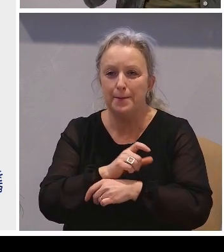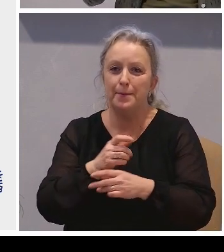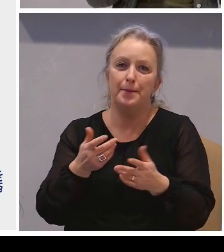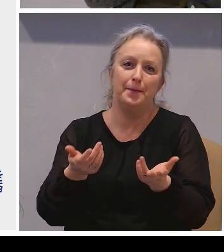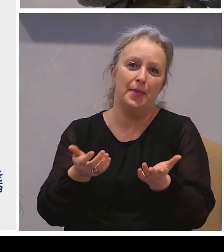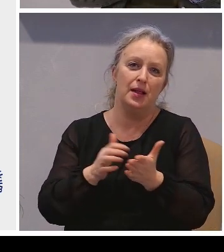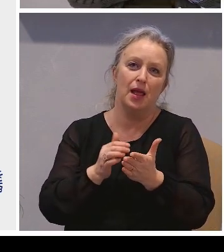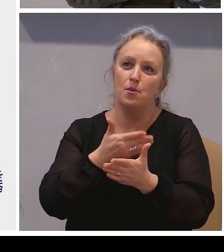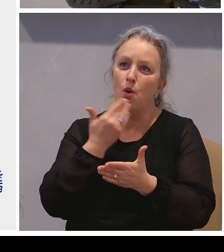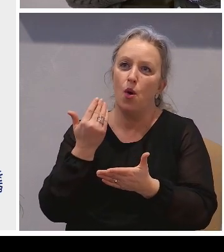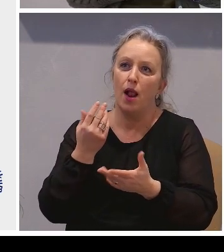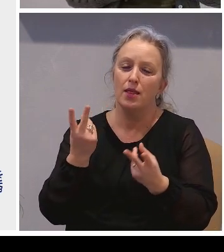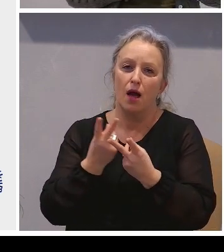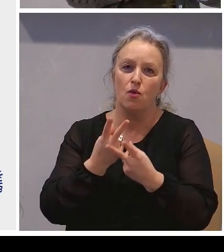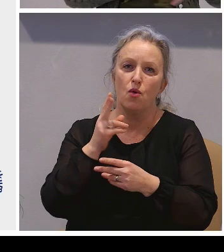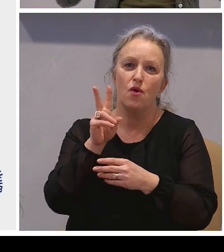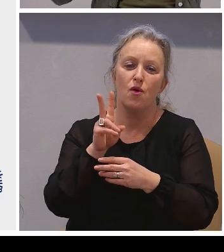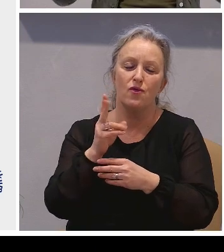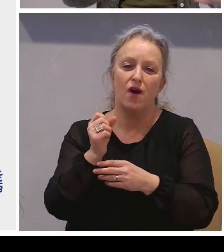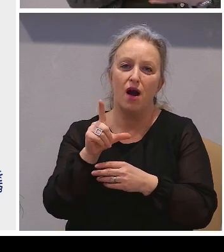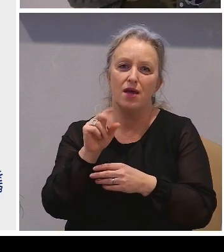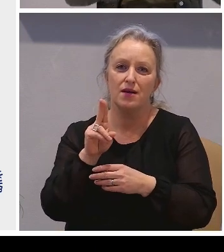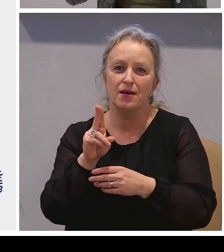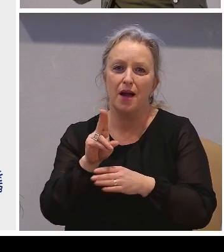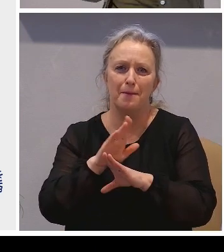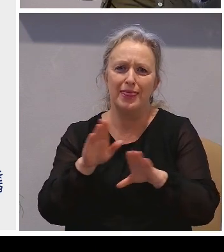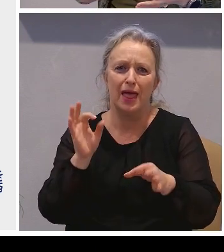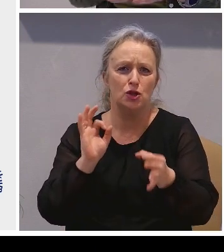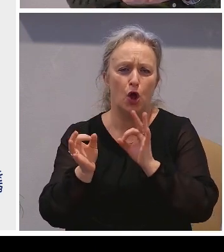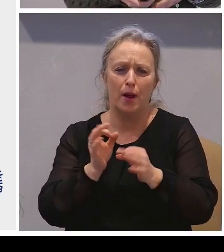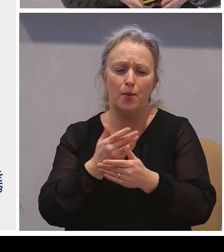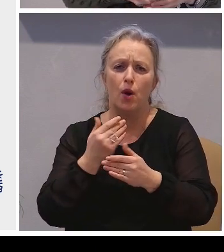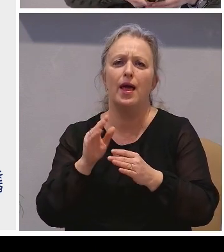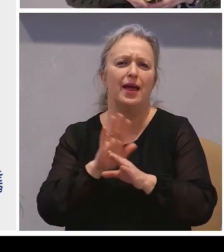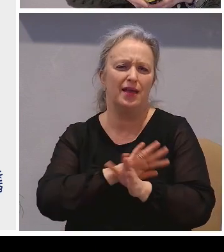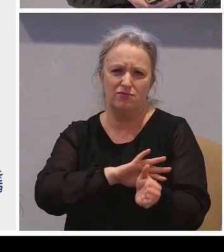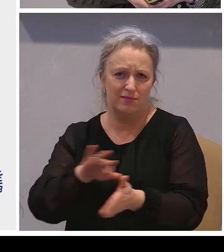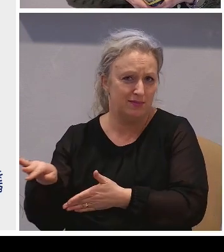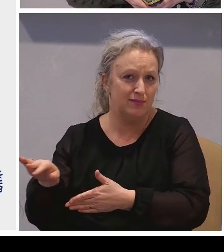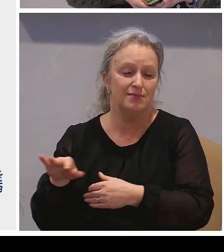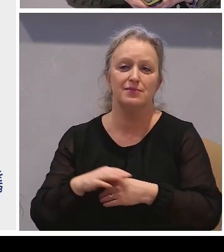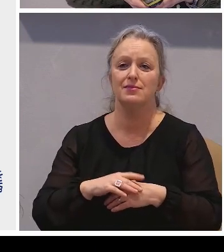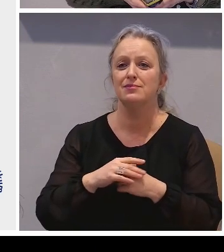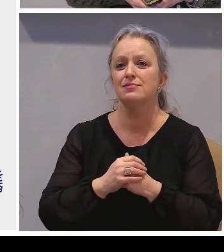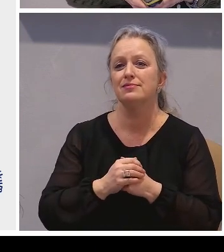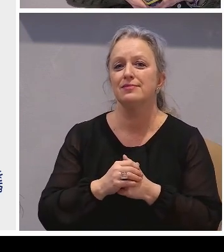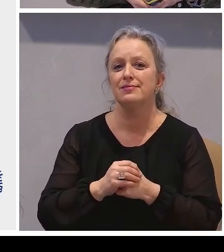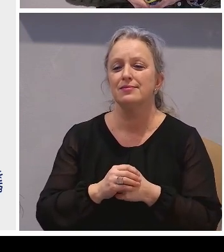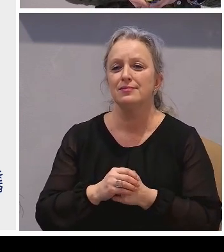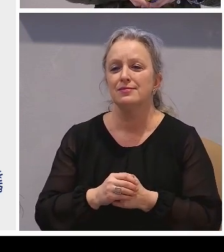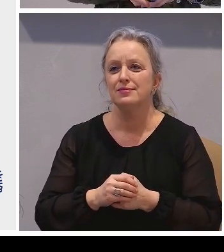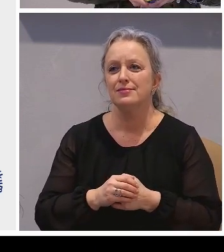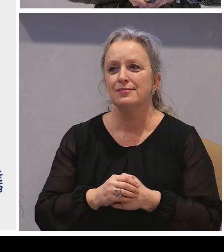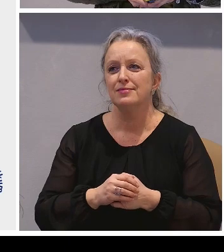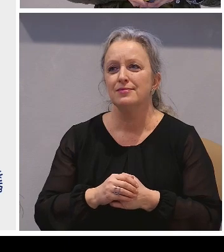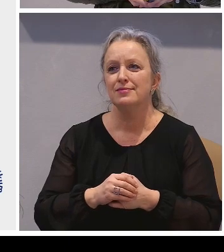või ebanormaalset larger valku, amounts of this aga meil teiega SMN suuremal osal meil siin protein. pole seda vaja tarvitada. However,